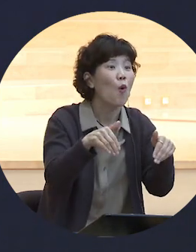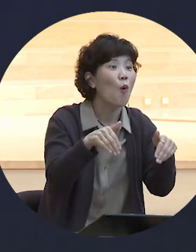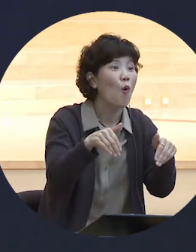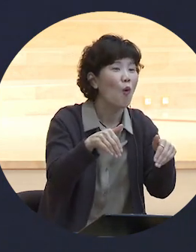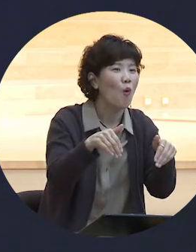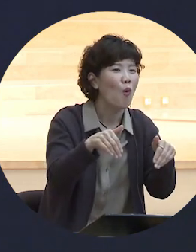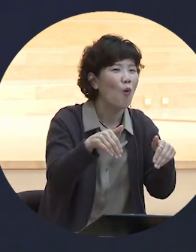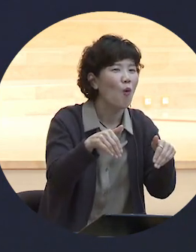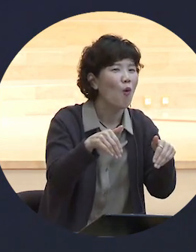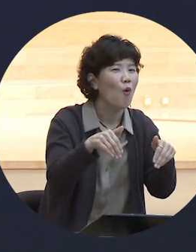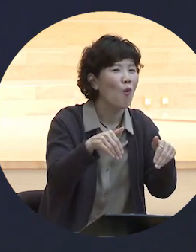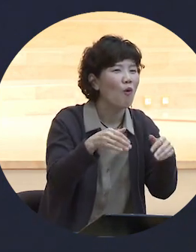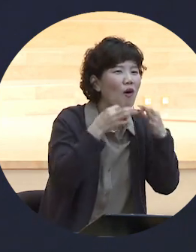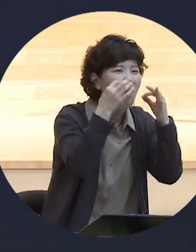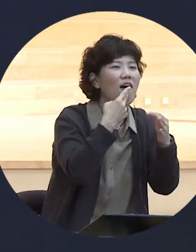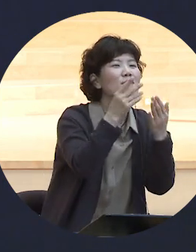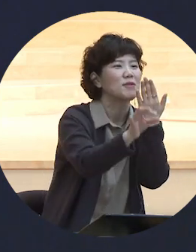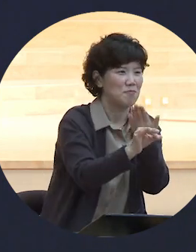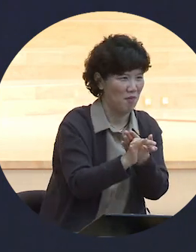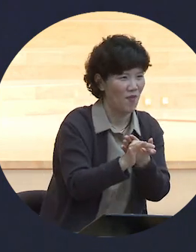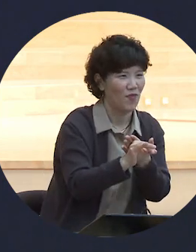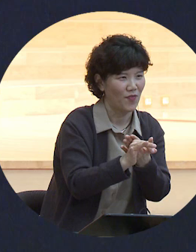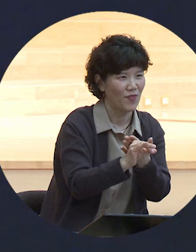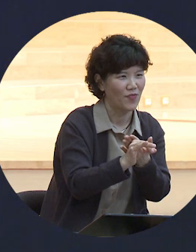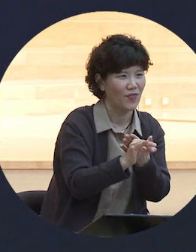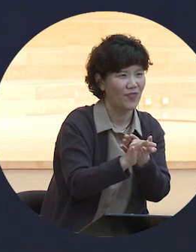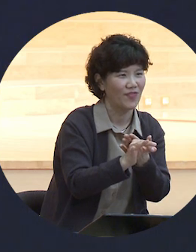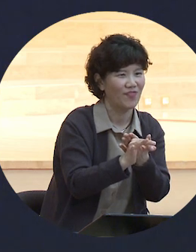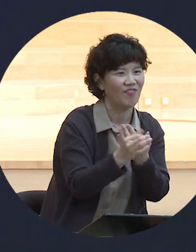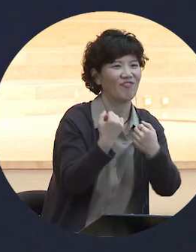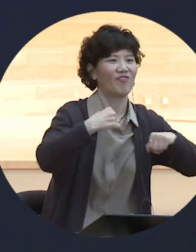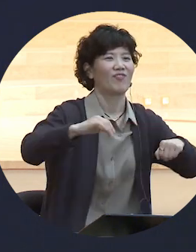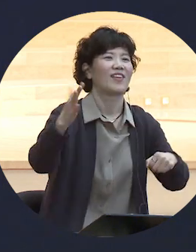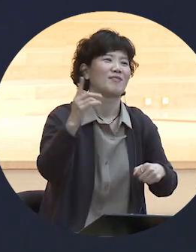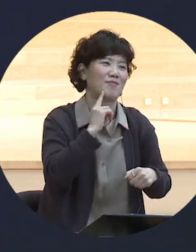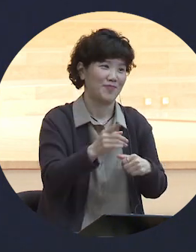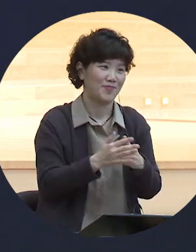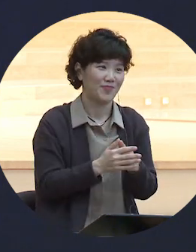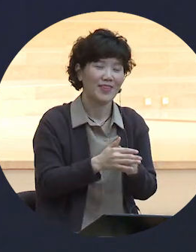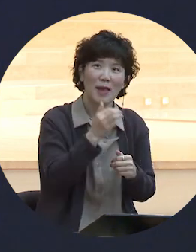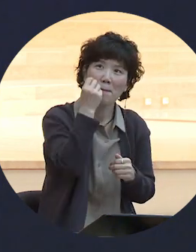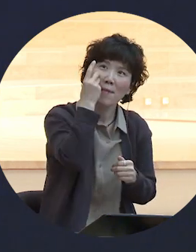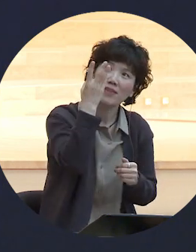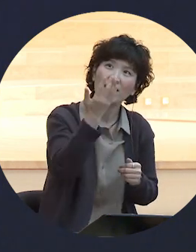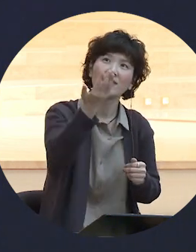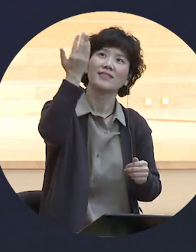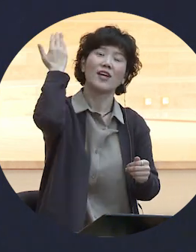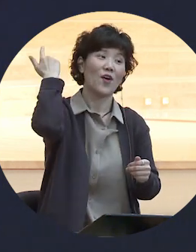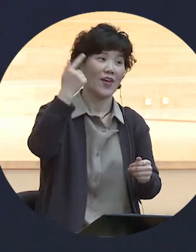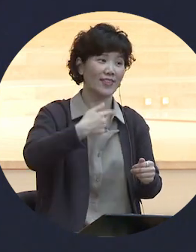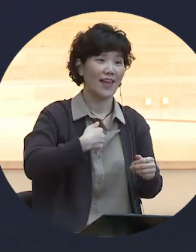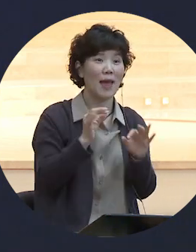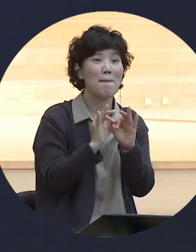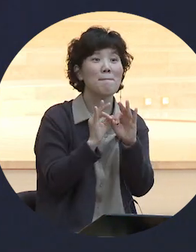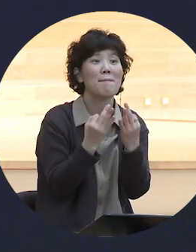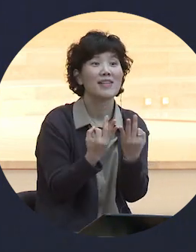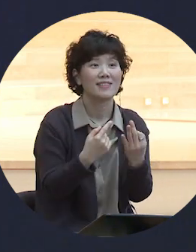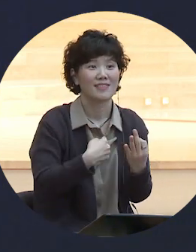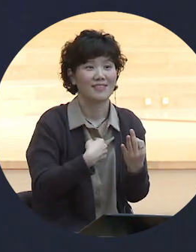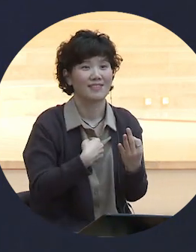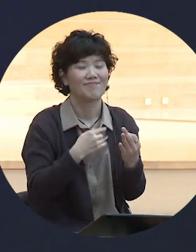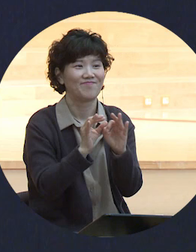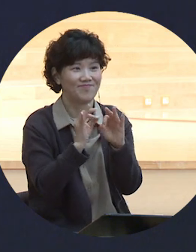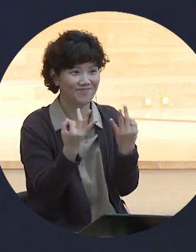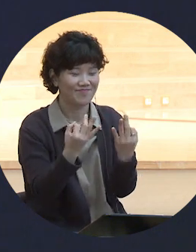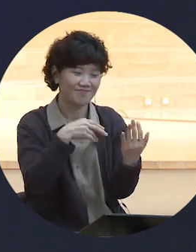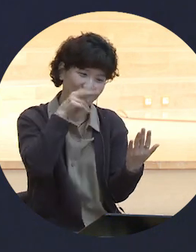모습으로 애쓰지 않으면 노력하지 않으면 몇 달 전에 있었던 일이에요. 제가 이제 페이스북을 보는데 말이에요.